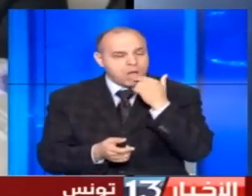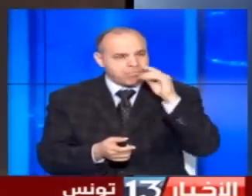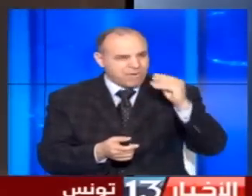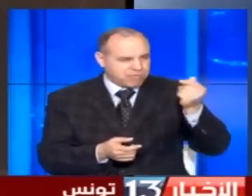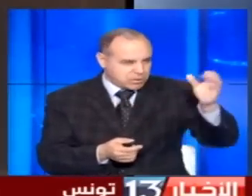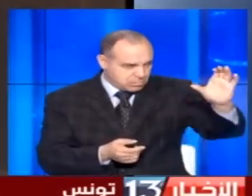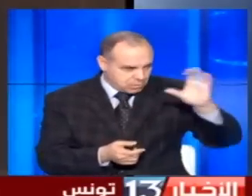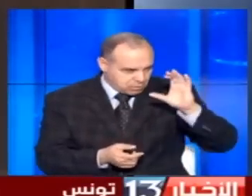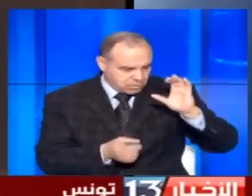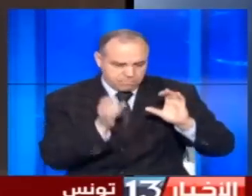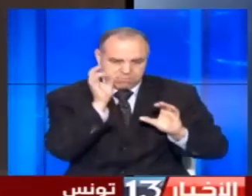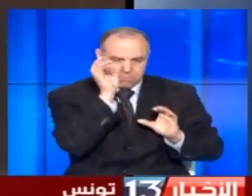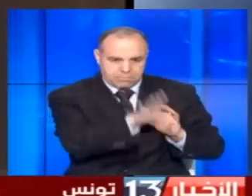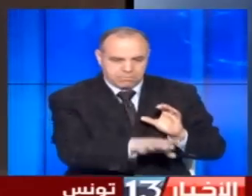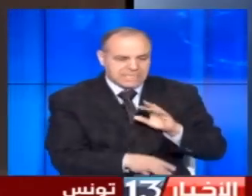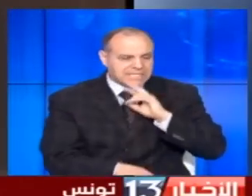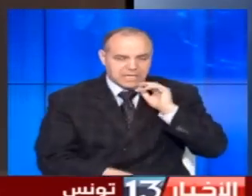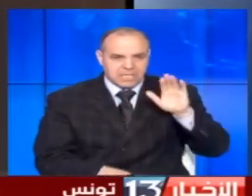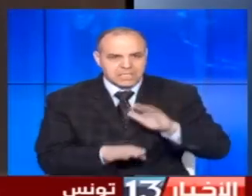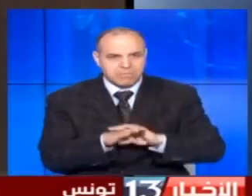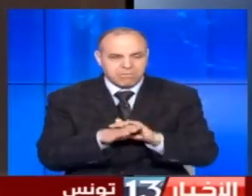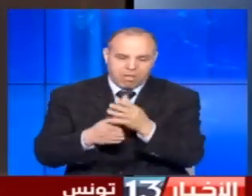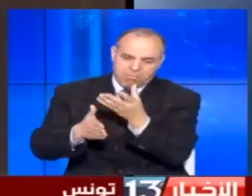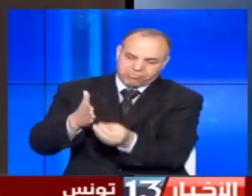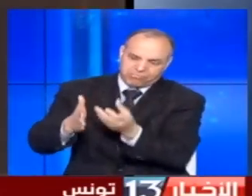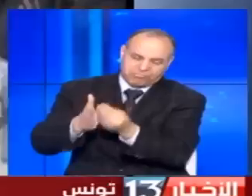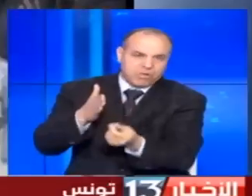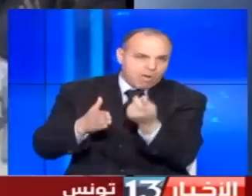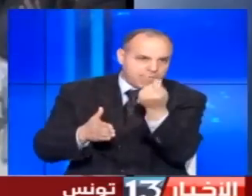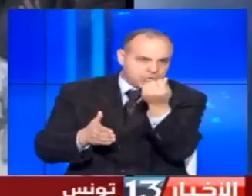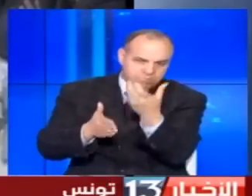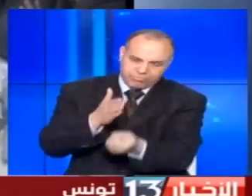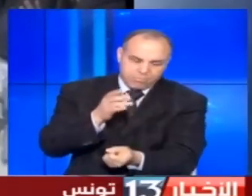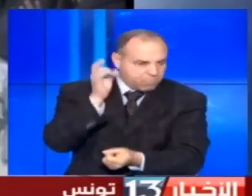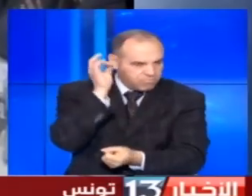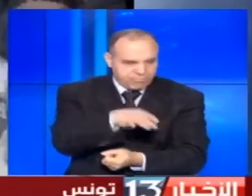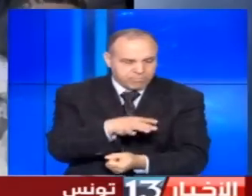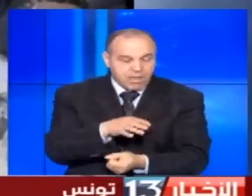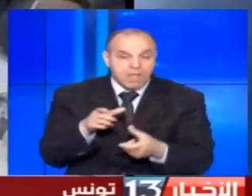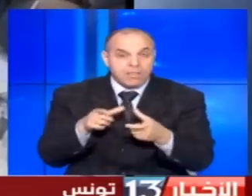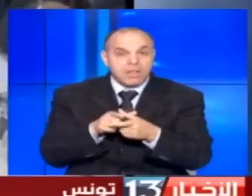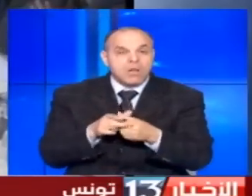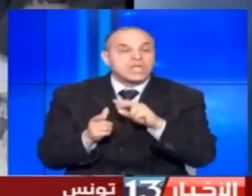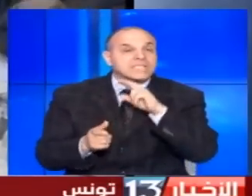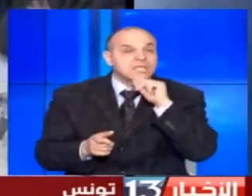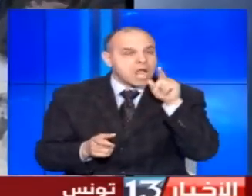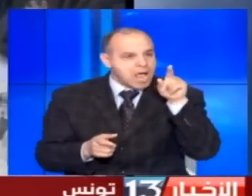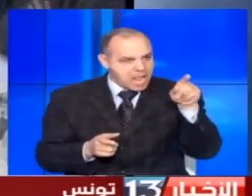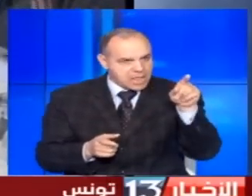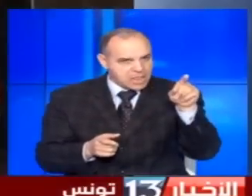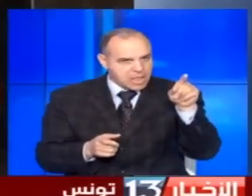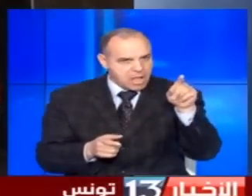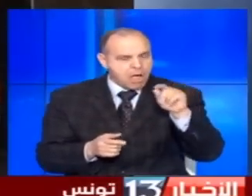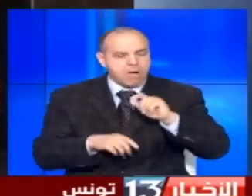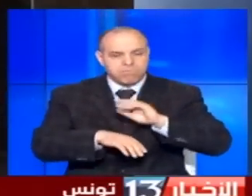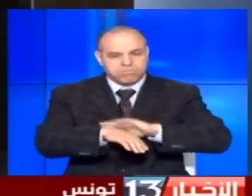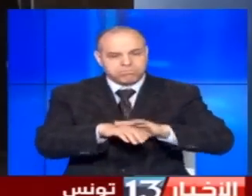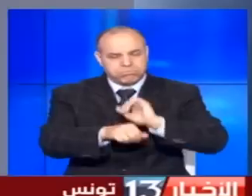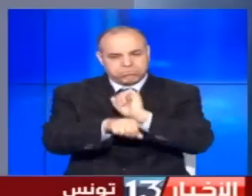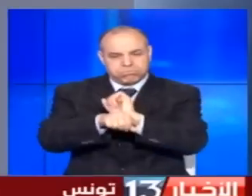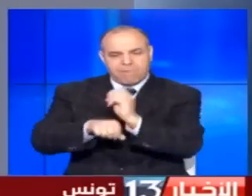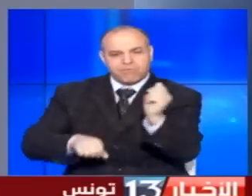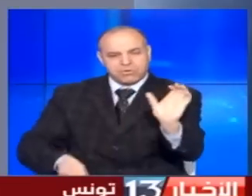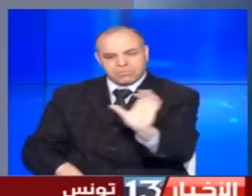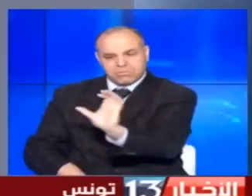استلام هذه الاموال من اسرائيل بسبب خصمها جزء من المبلغ تقول سلطات الاحتلال انه سيصرف على المعتقلين في